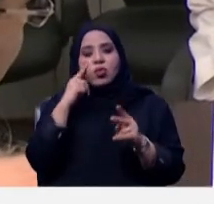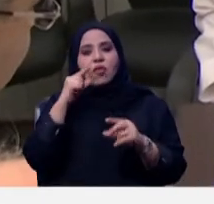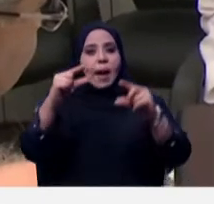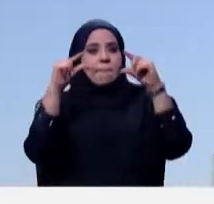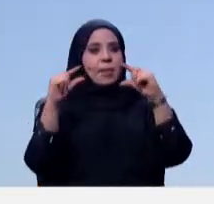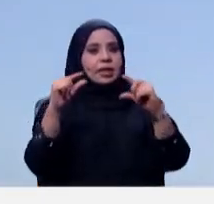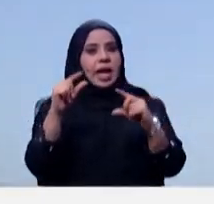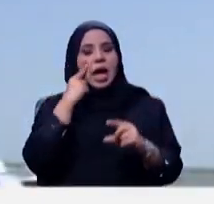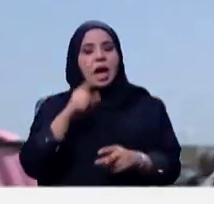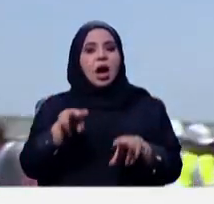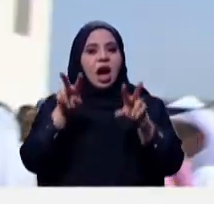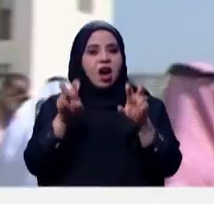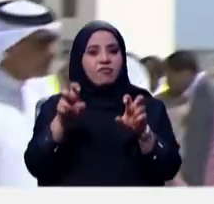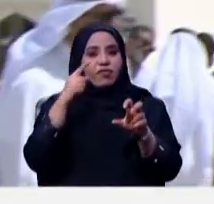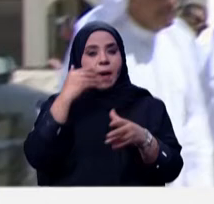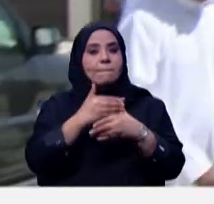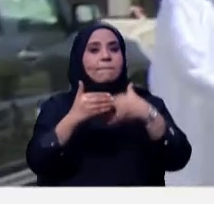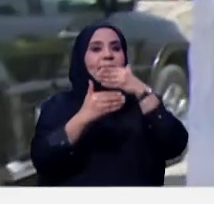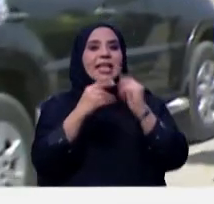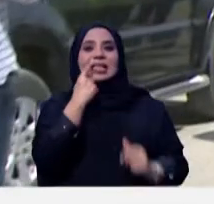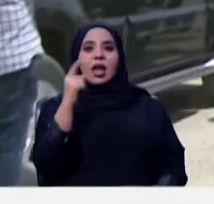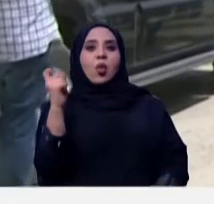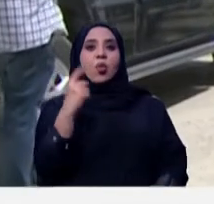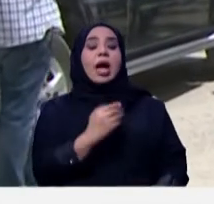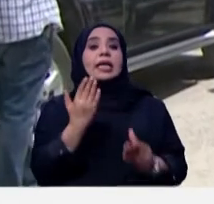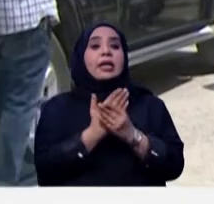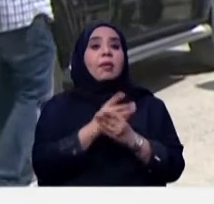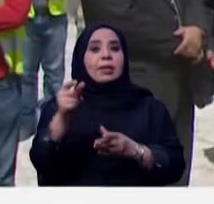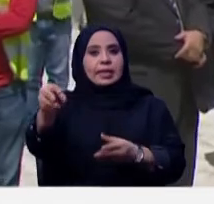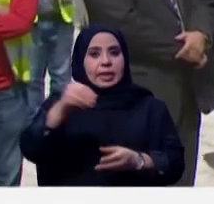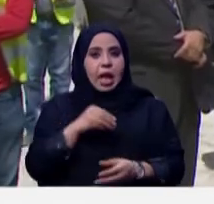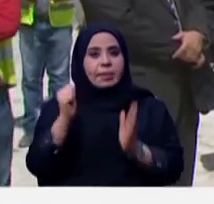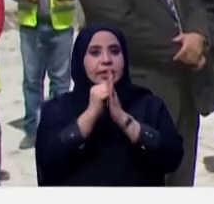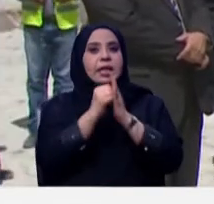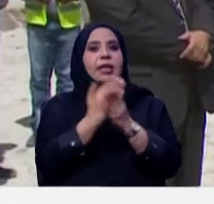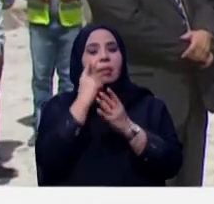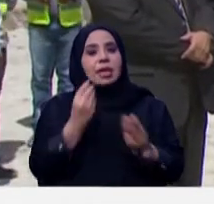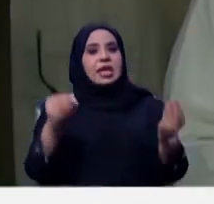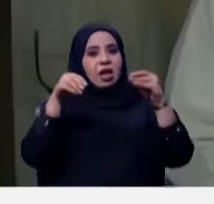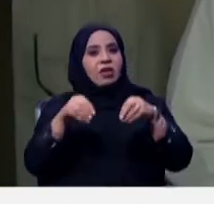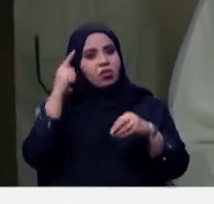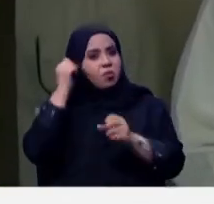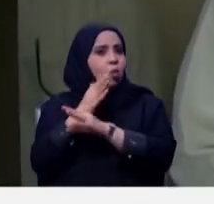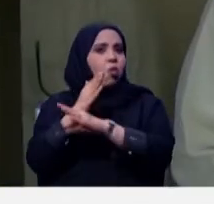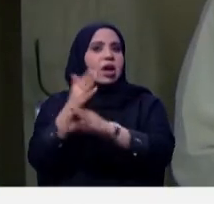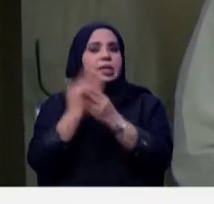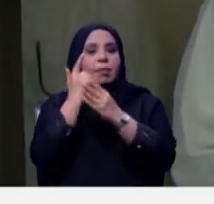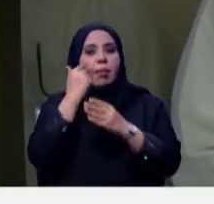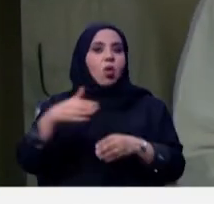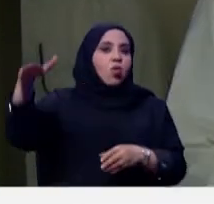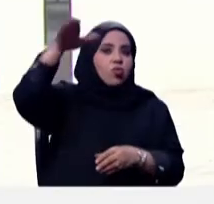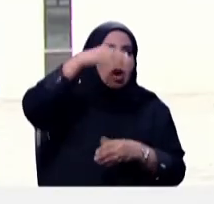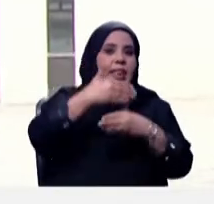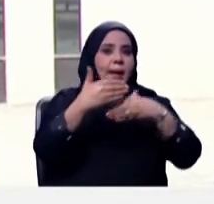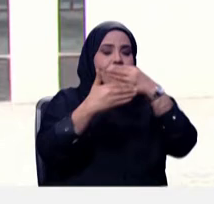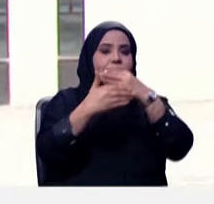البناء خلال السنة الأولى من استلام الوحدات الإسكانية، بالإضافة إلى منح خيار السماح بتركيب مظلات على السور